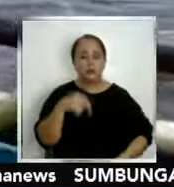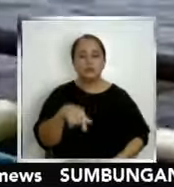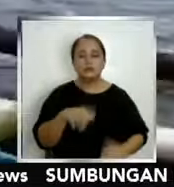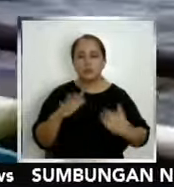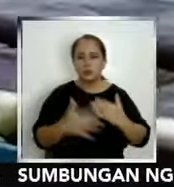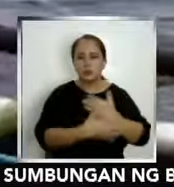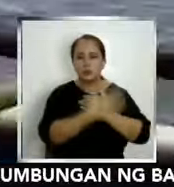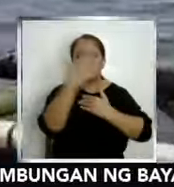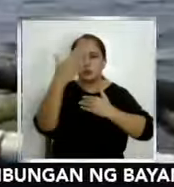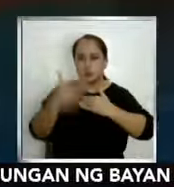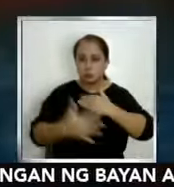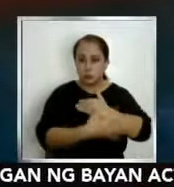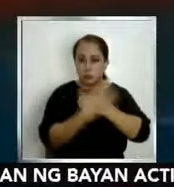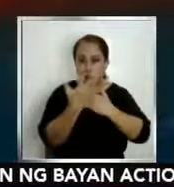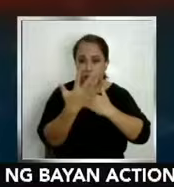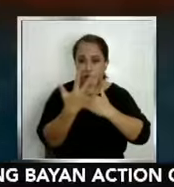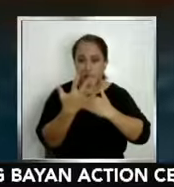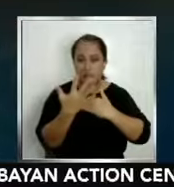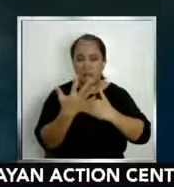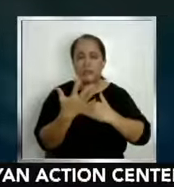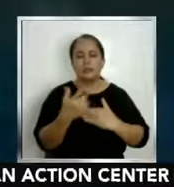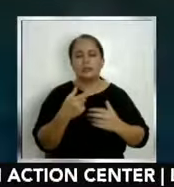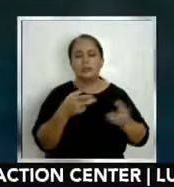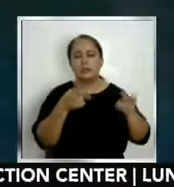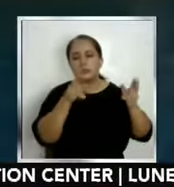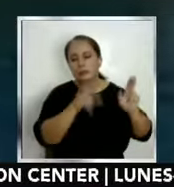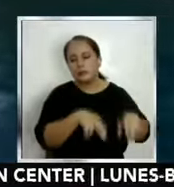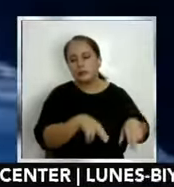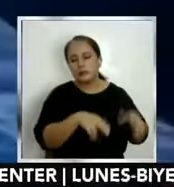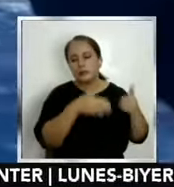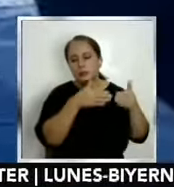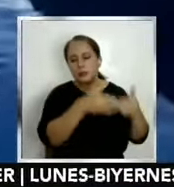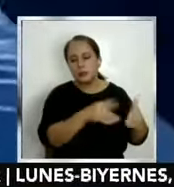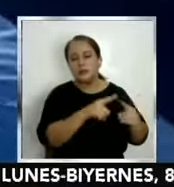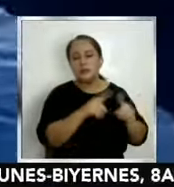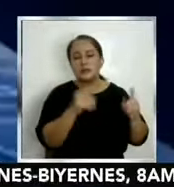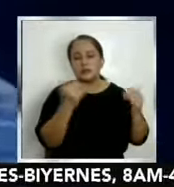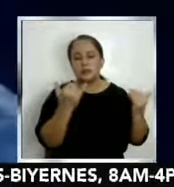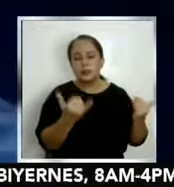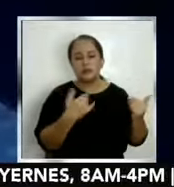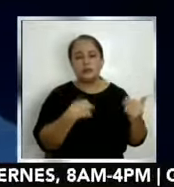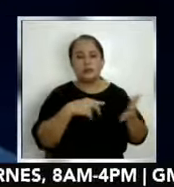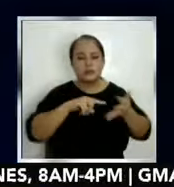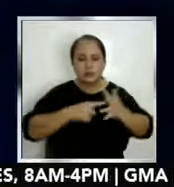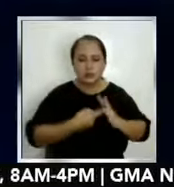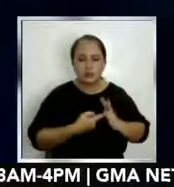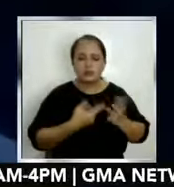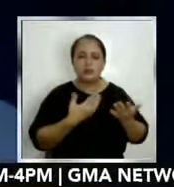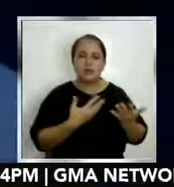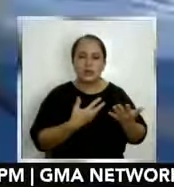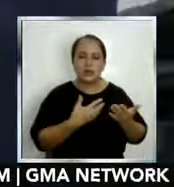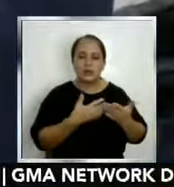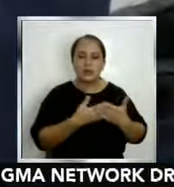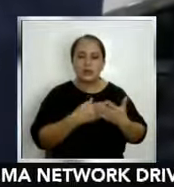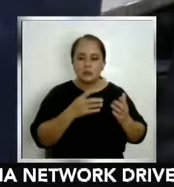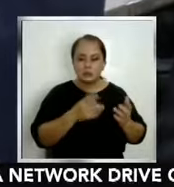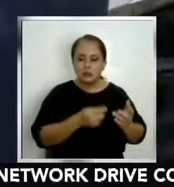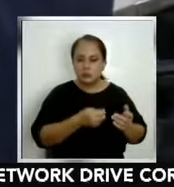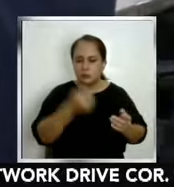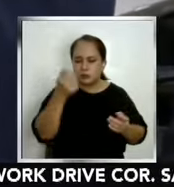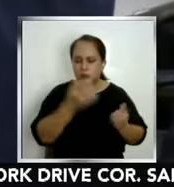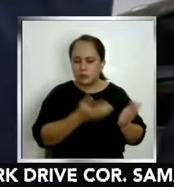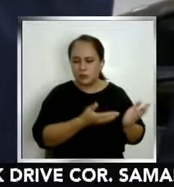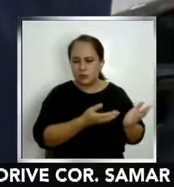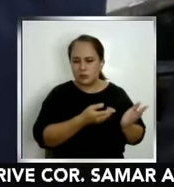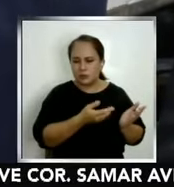na run aground, nagsanglad ba. But right now, nag-start na yung initial removal of the vessel. Sabi ng